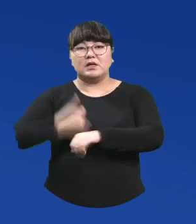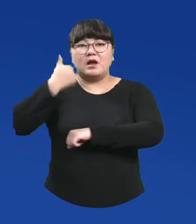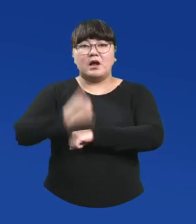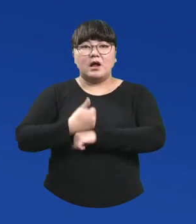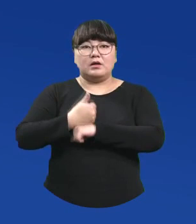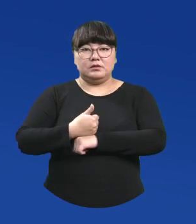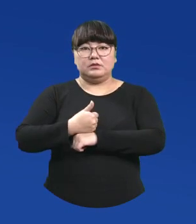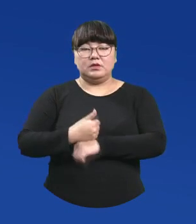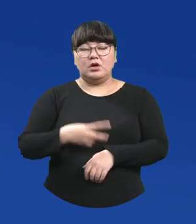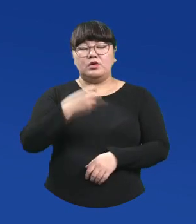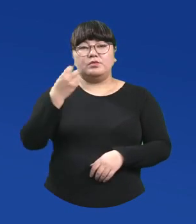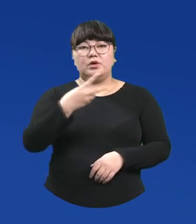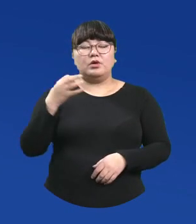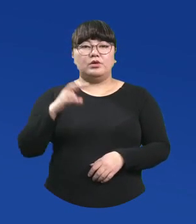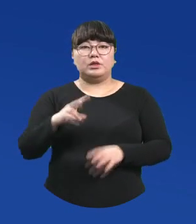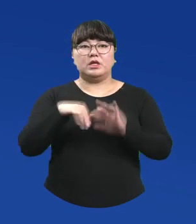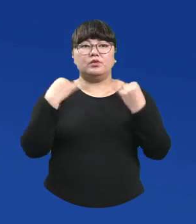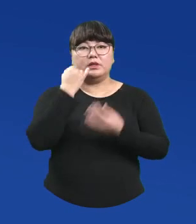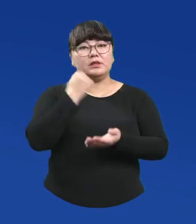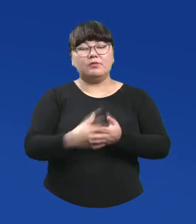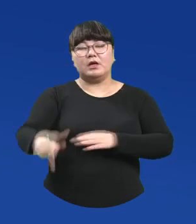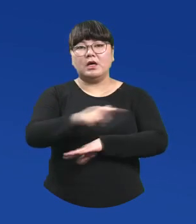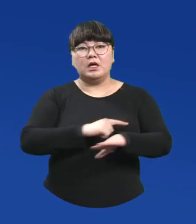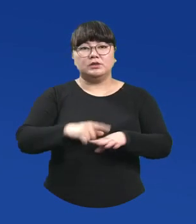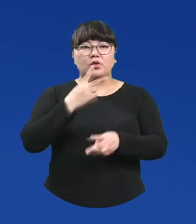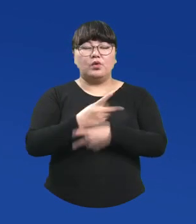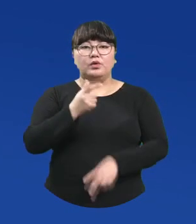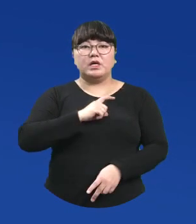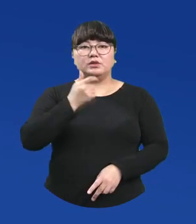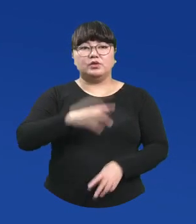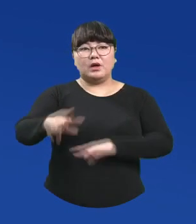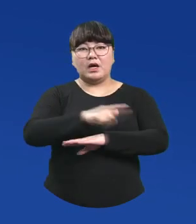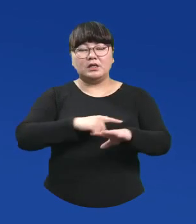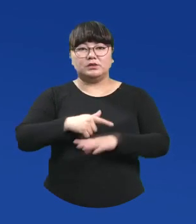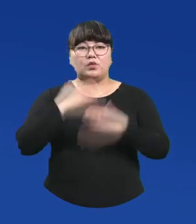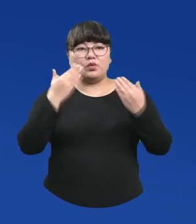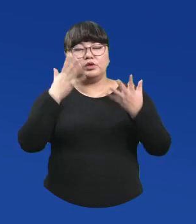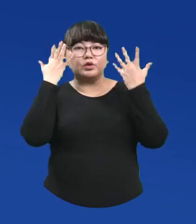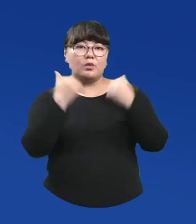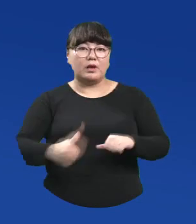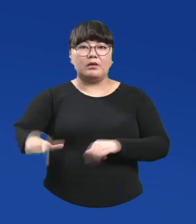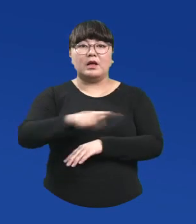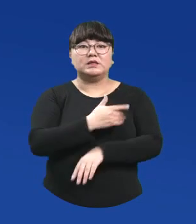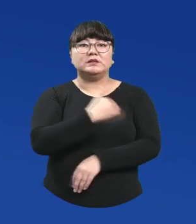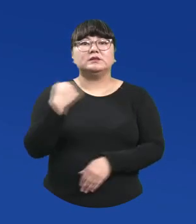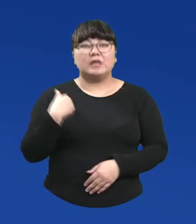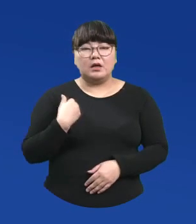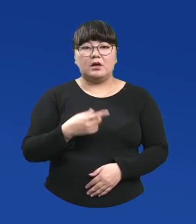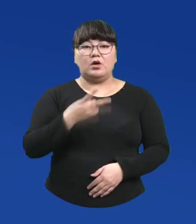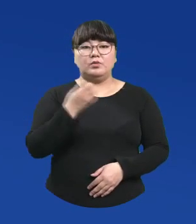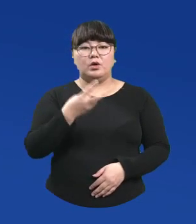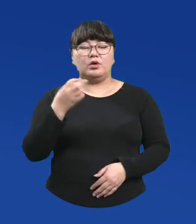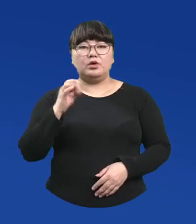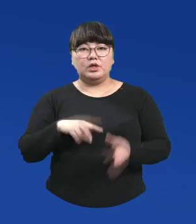газрын ахлах эрхрээнд 2022 онд Улсын хурлын тамгын газрын хууль эрх зүйн газрын хуралдаан зохион байгуулах хэлцээний дарга мөн